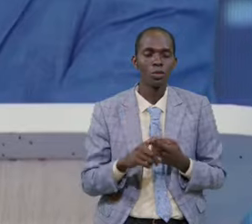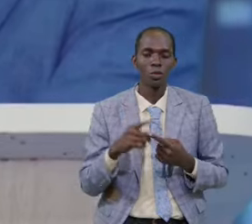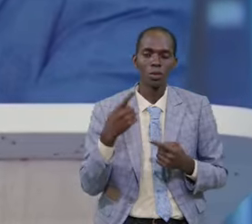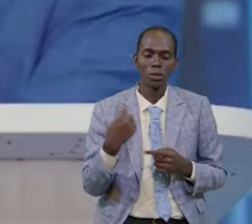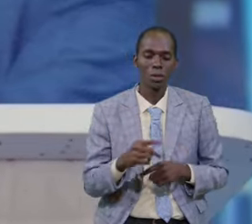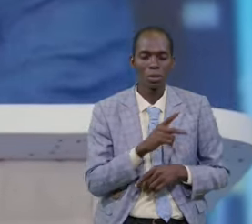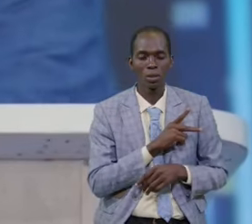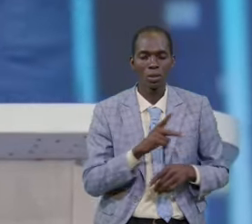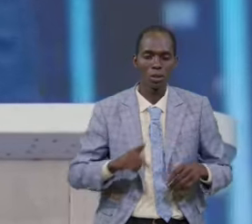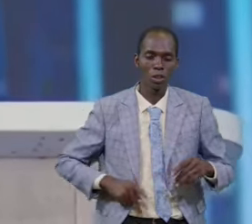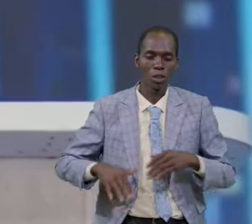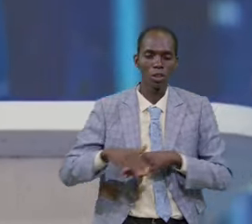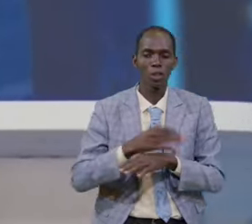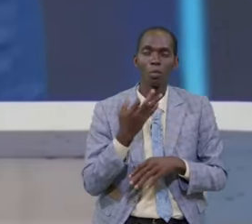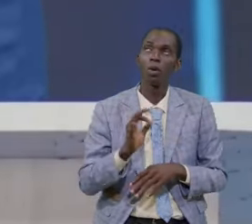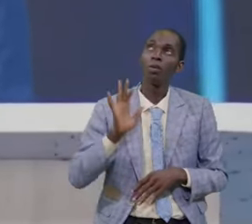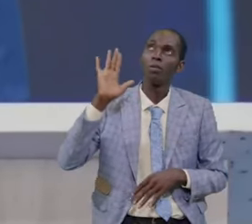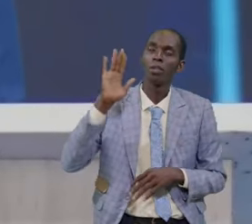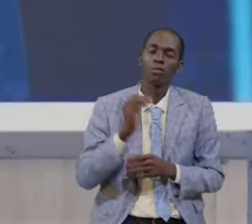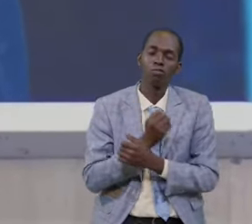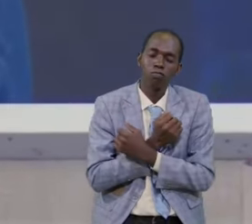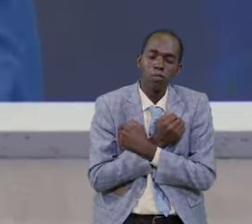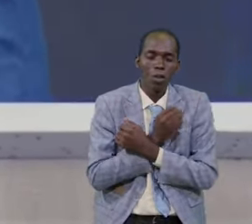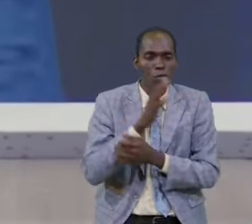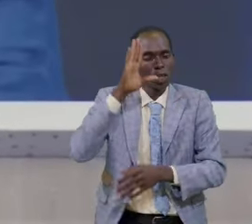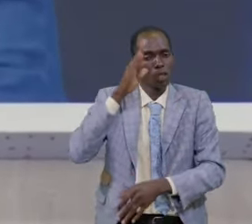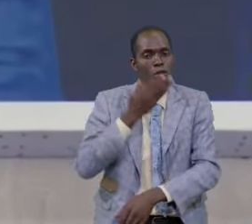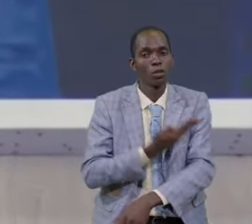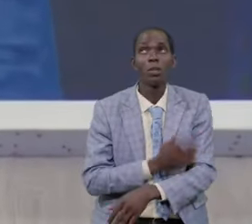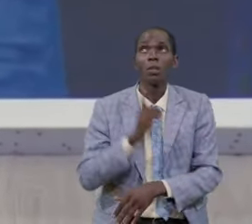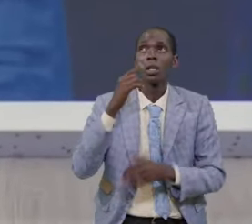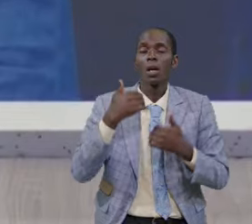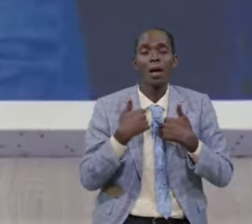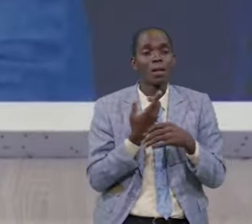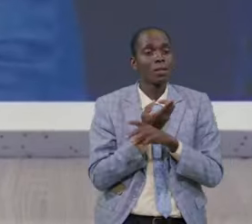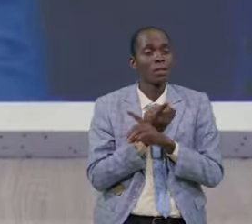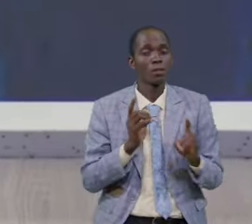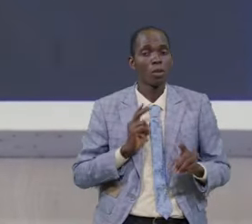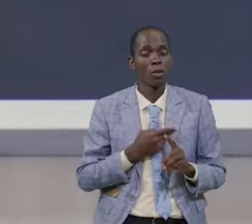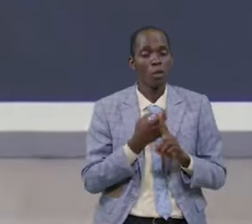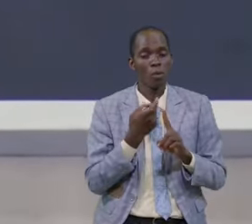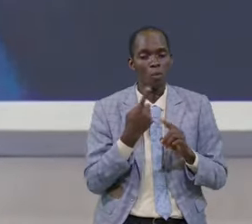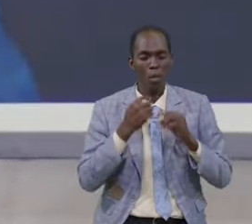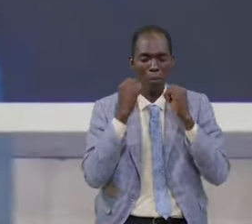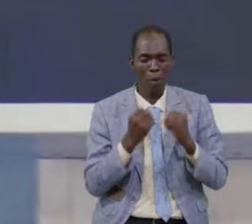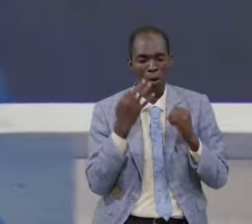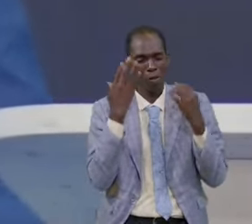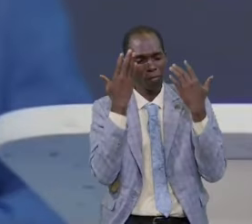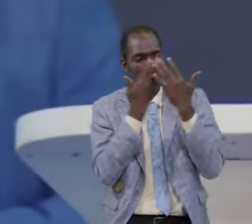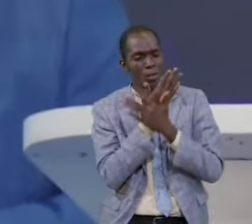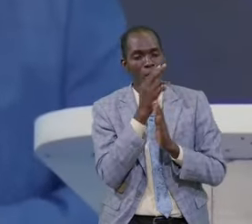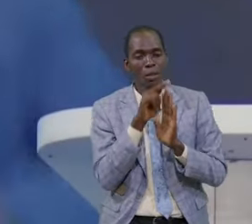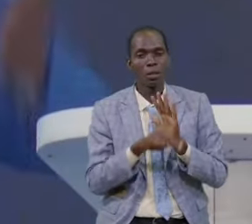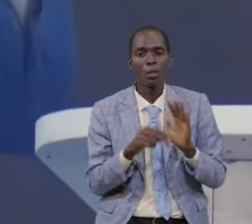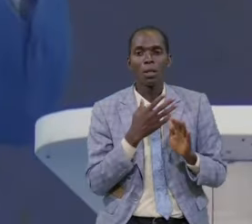1 Corinthiens 1:13, et qui nous a transportés dans le royaume du Fils de son amour. Il nous a délivrés de la puissance des ténèbres.